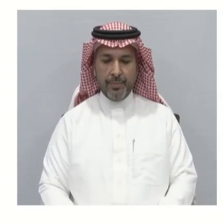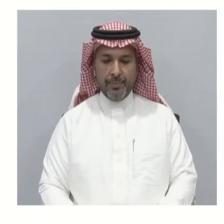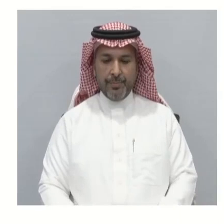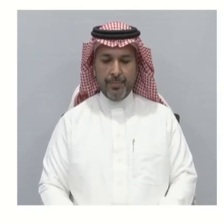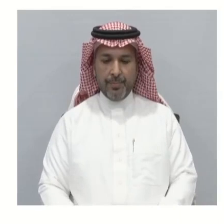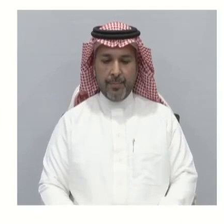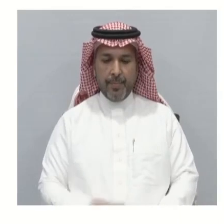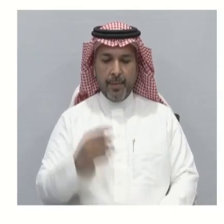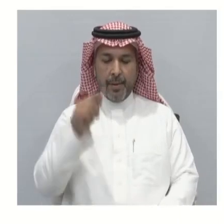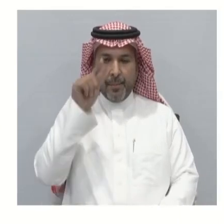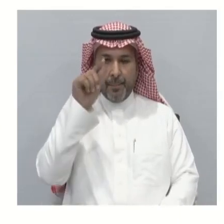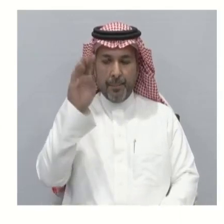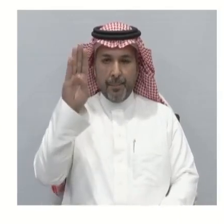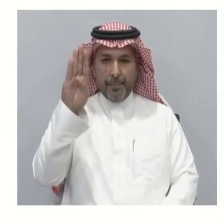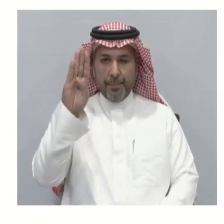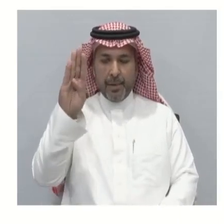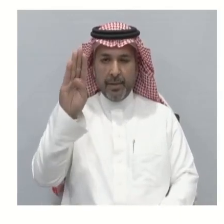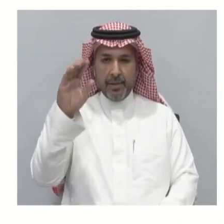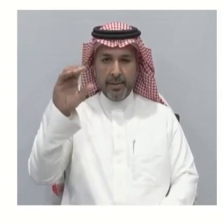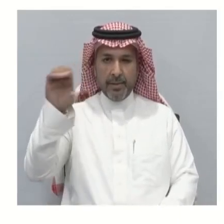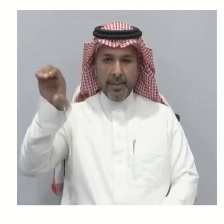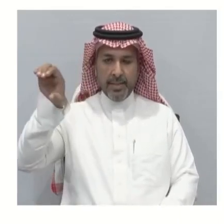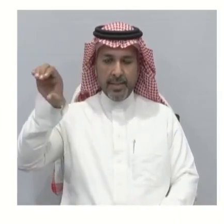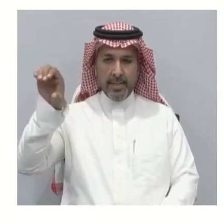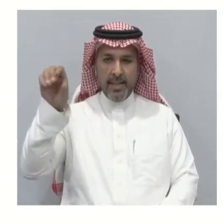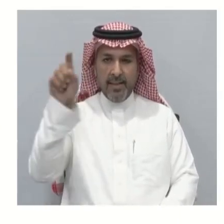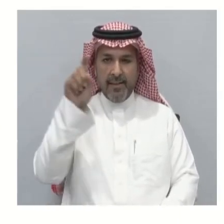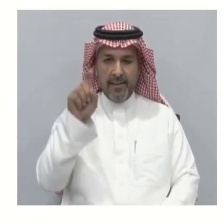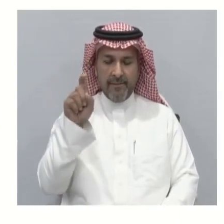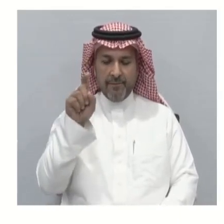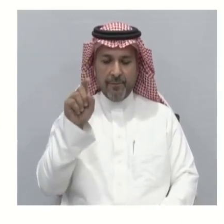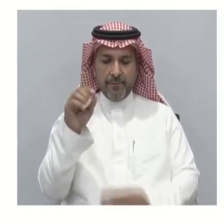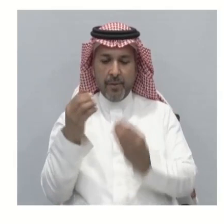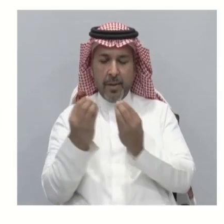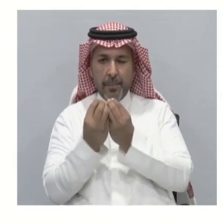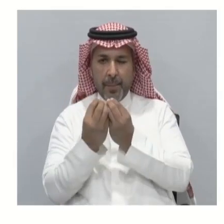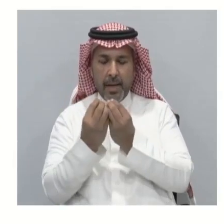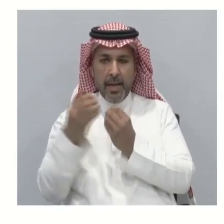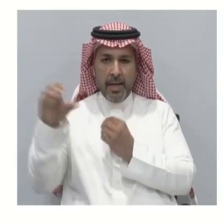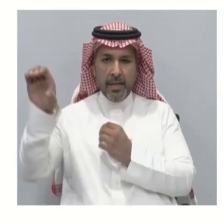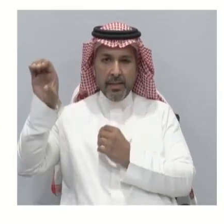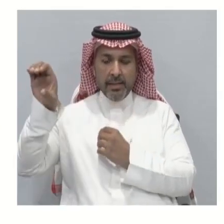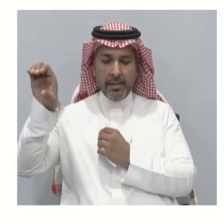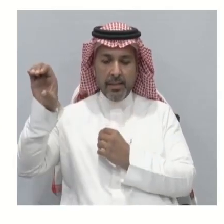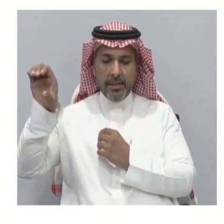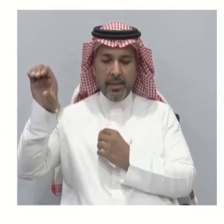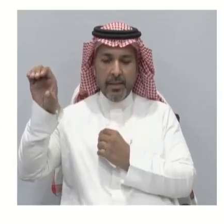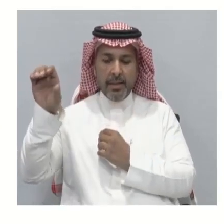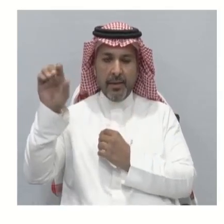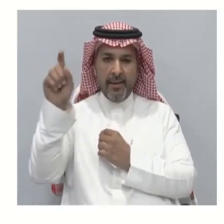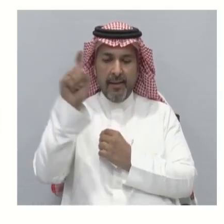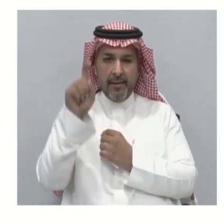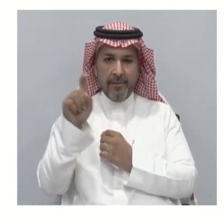سي اف وسي اف بي تعالوا نشوف وين الزاويه بي سي اف الزاويه بي سي اف هذه هي الزاويه بي سي